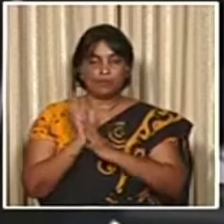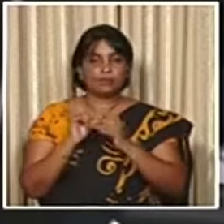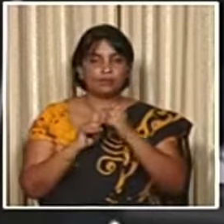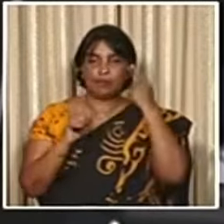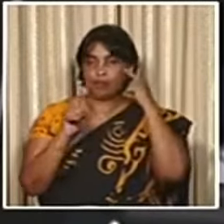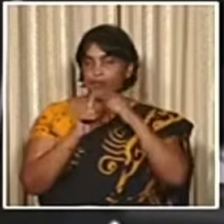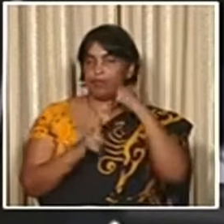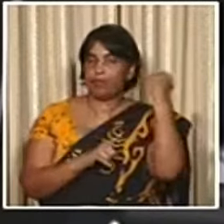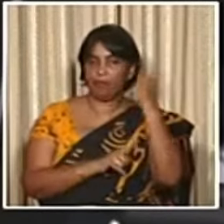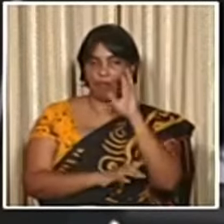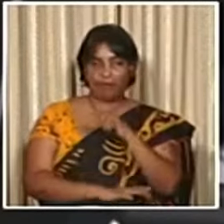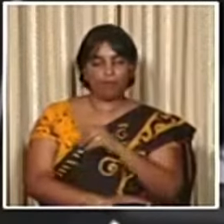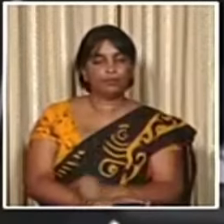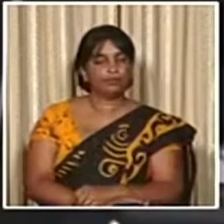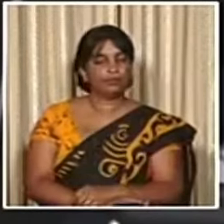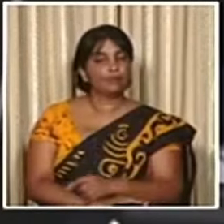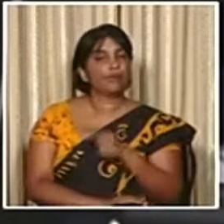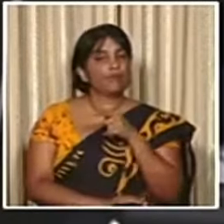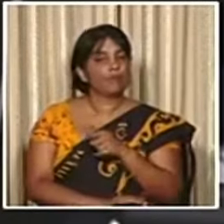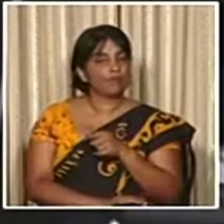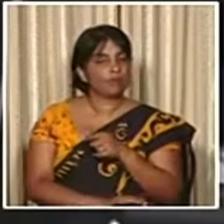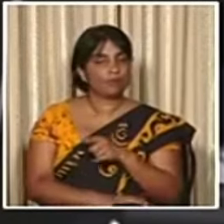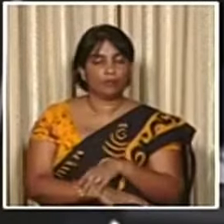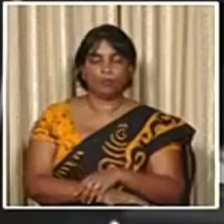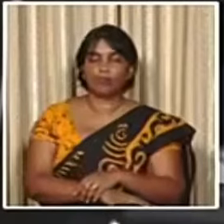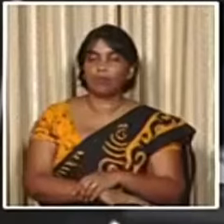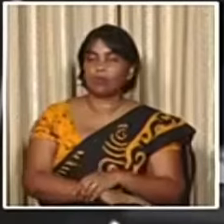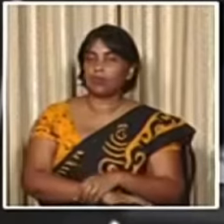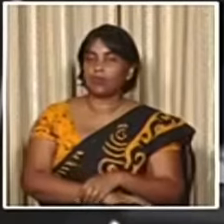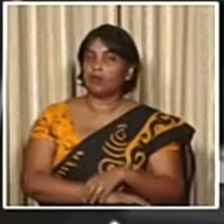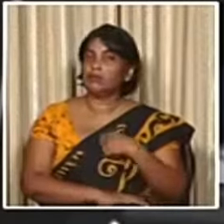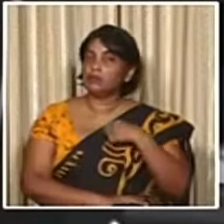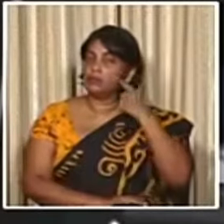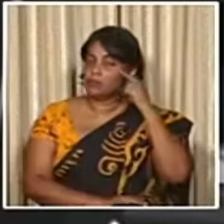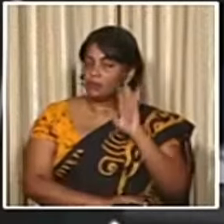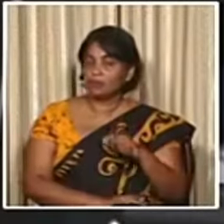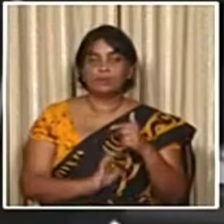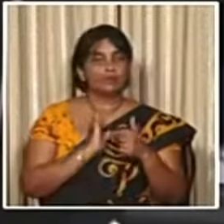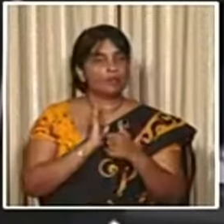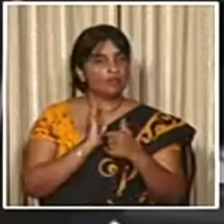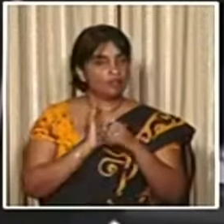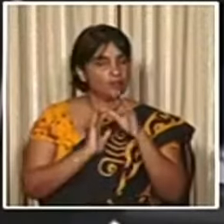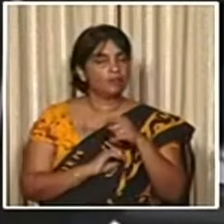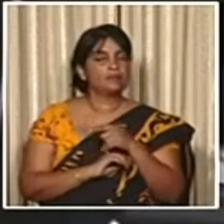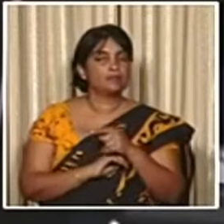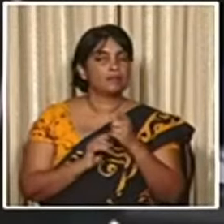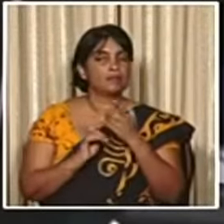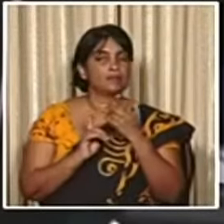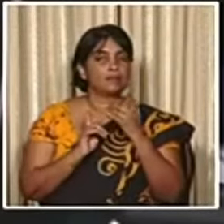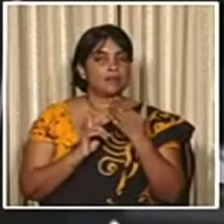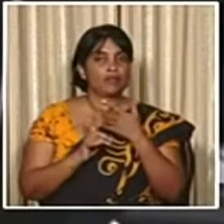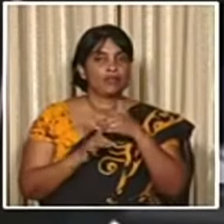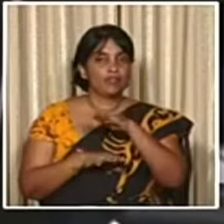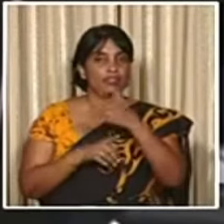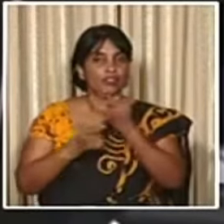පිළිබඳ විස්තර ඉදිරිපත් කරාවි. මේකෙන් අපි බලාපොරොත්තු වෙන්නේ තාවකාලිකව මේ පරාටේ